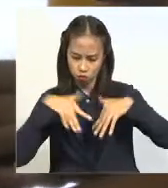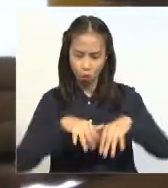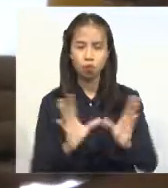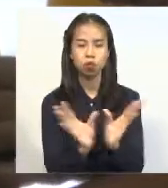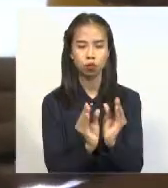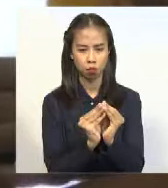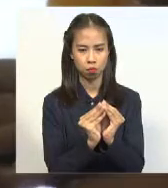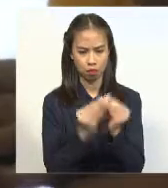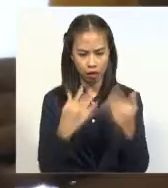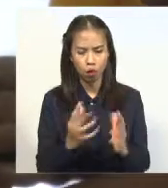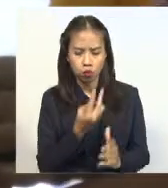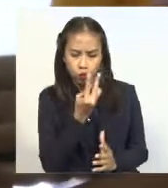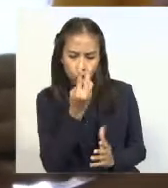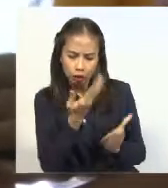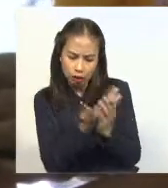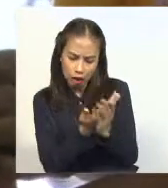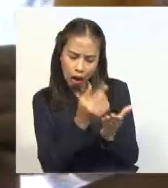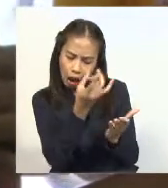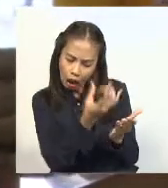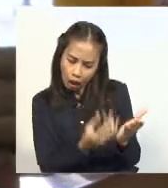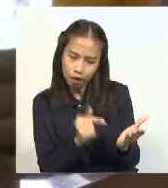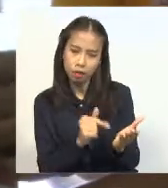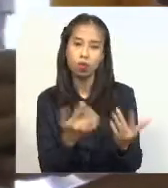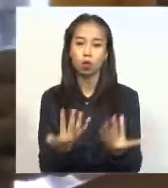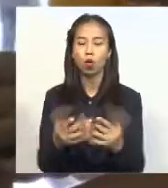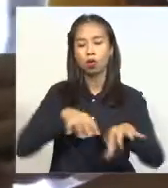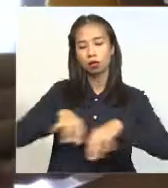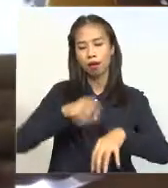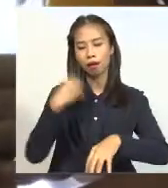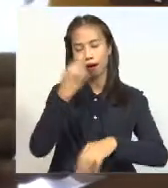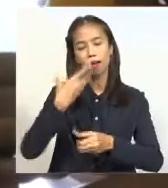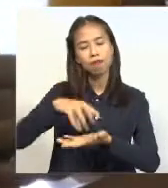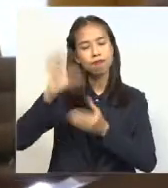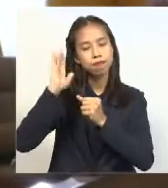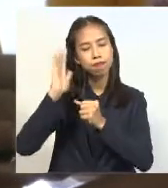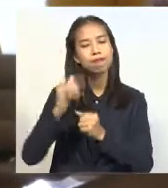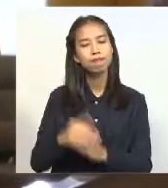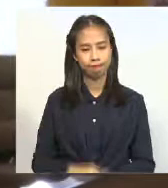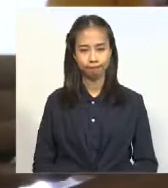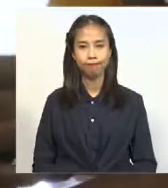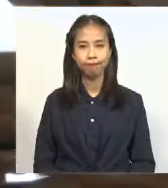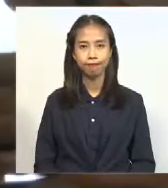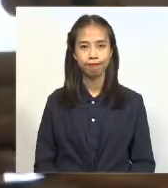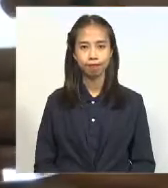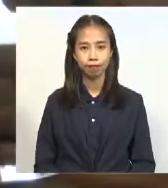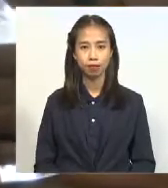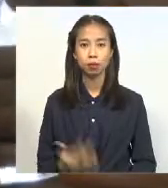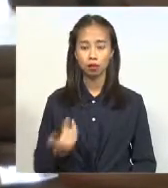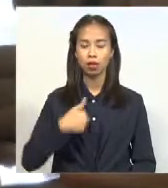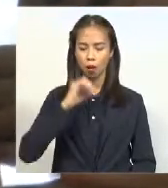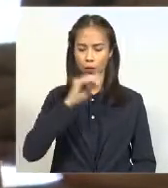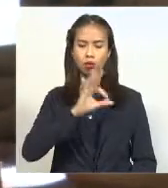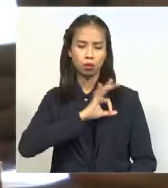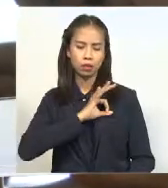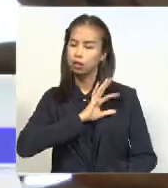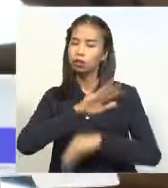ษารายละเอียดของงบประมาณโดยจะจัดสรรผู้อภิปรายตามความเหมาะสมต่อไปครับ เองก็ได้กำชับให้สมาชิก